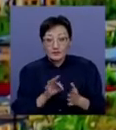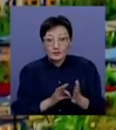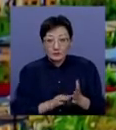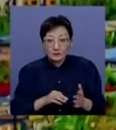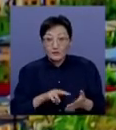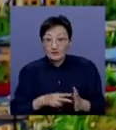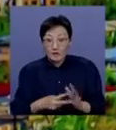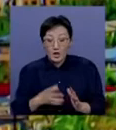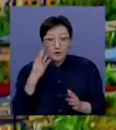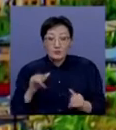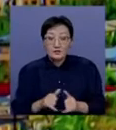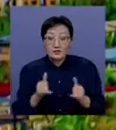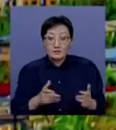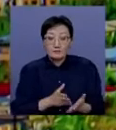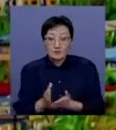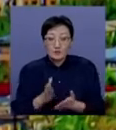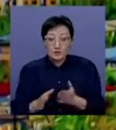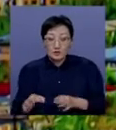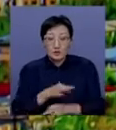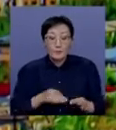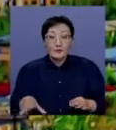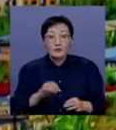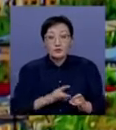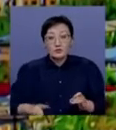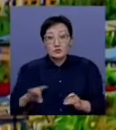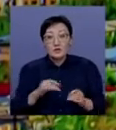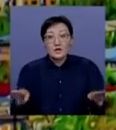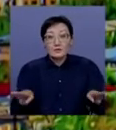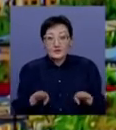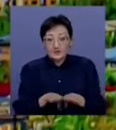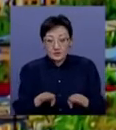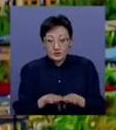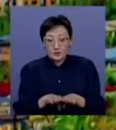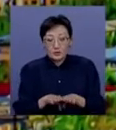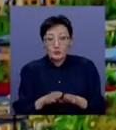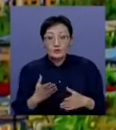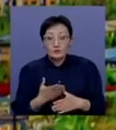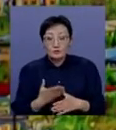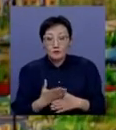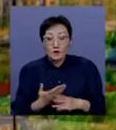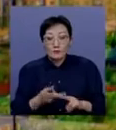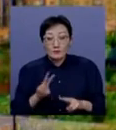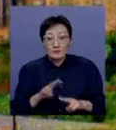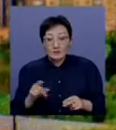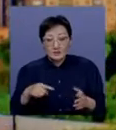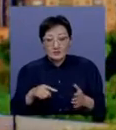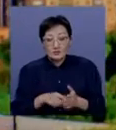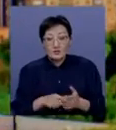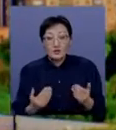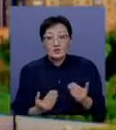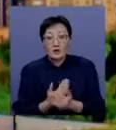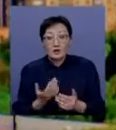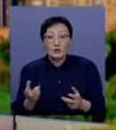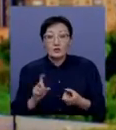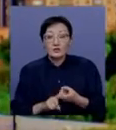көздейді. Алматыны дамытуға бағытталған жоба барлық ауданның дәрежесін бірдей етуге септеседі. Бұл ретте қалаға жаңа